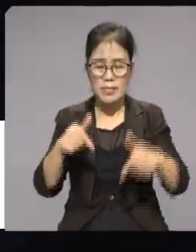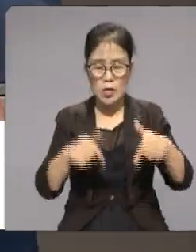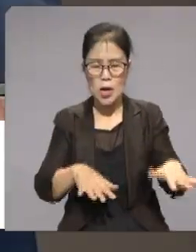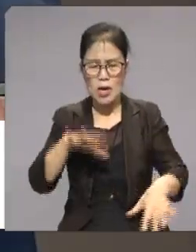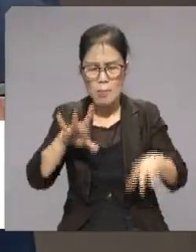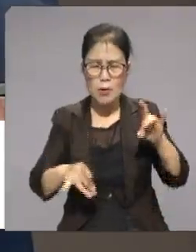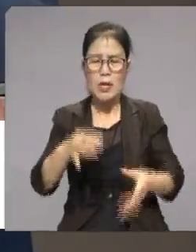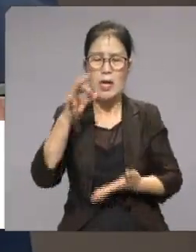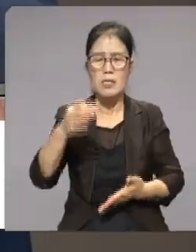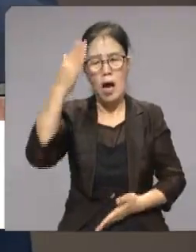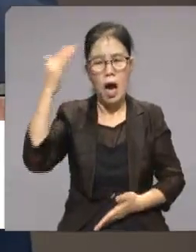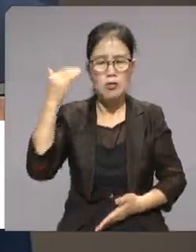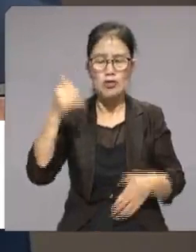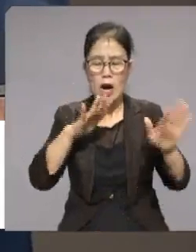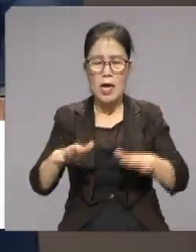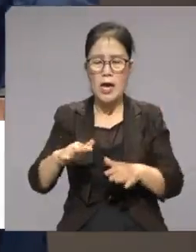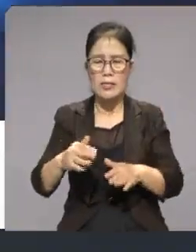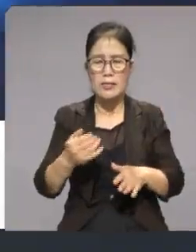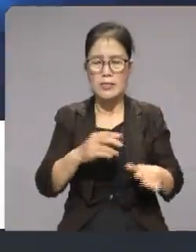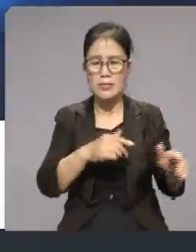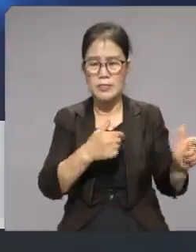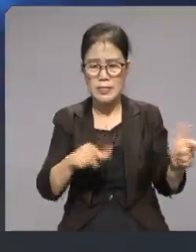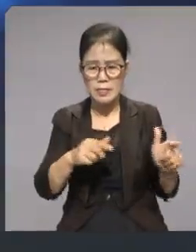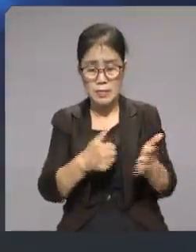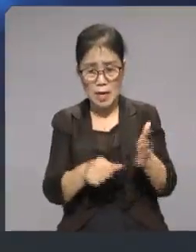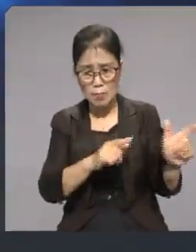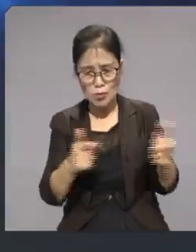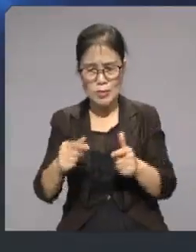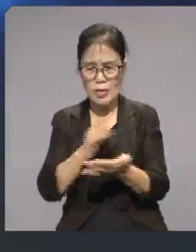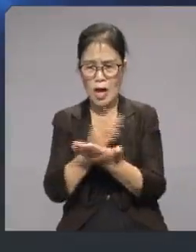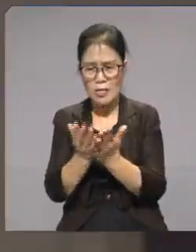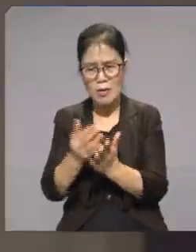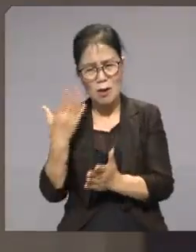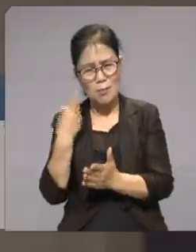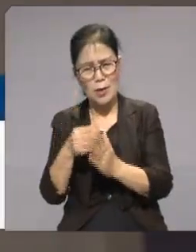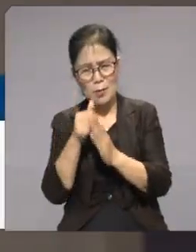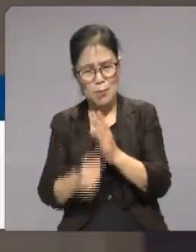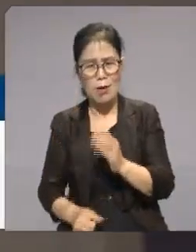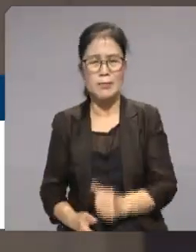갯벌의 가치와 한국 해양생물 다양성 매력에 푹 빠졌습니다.